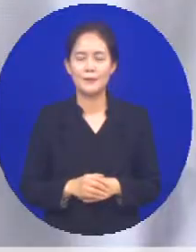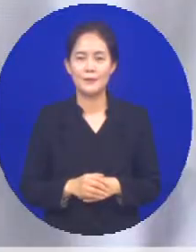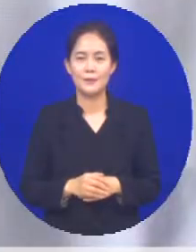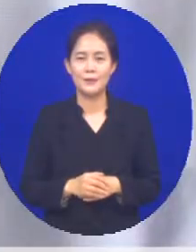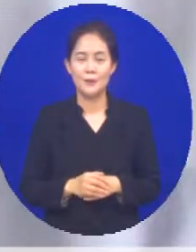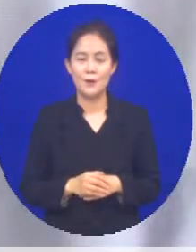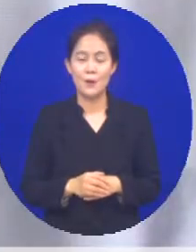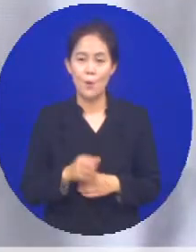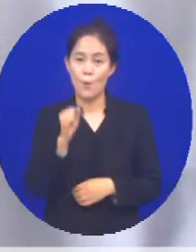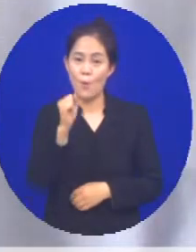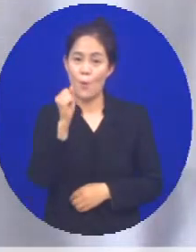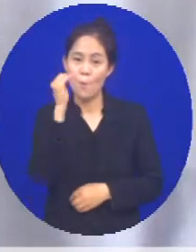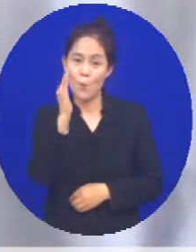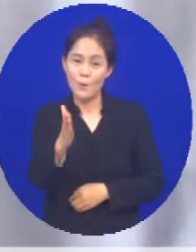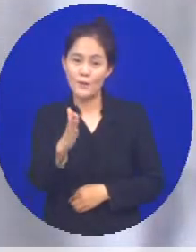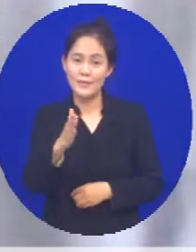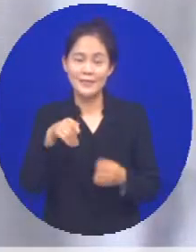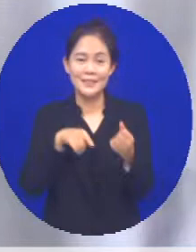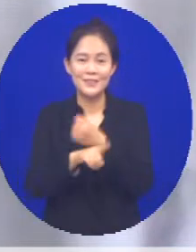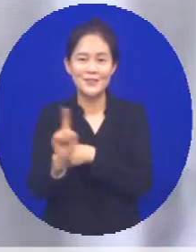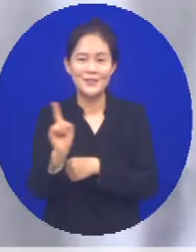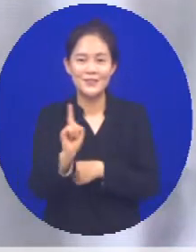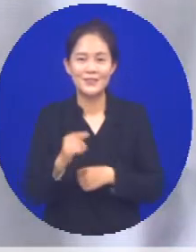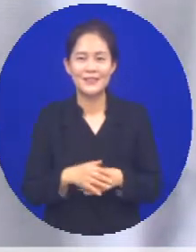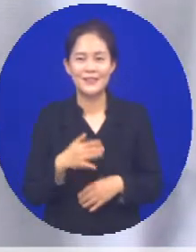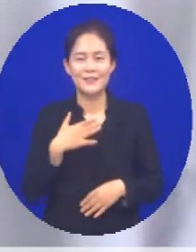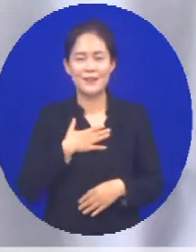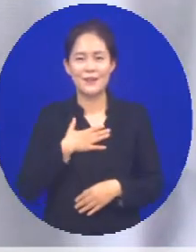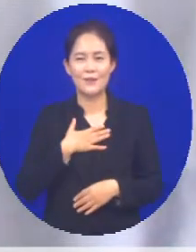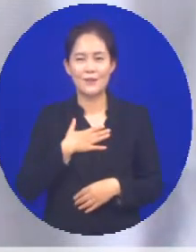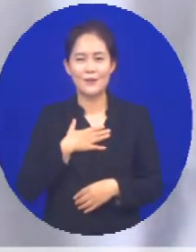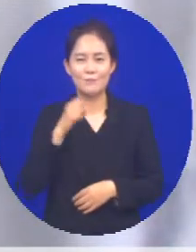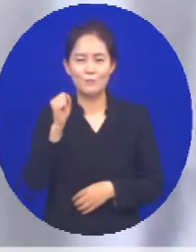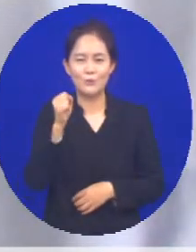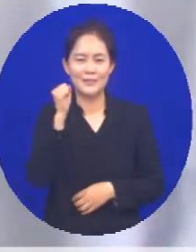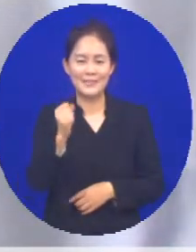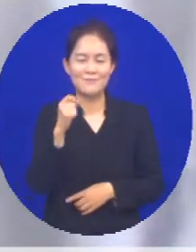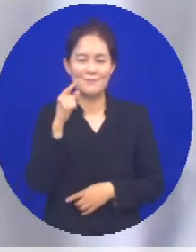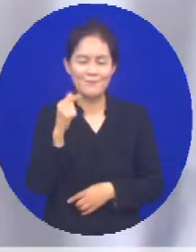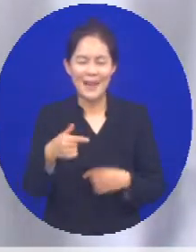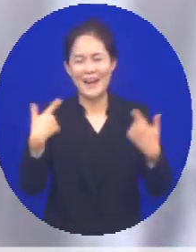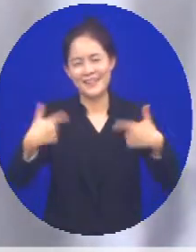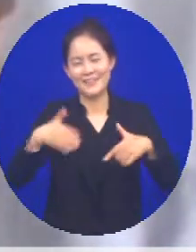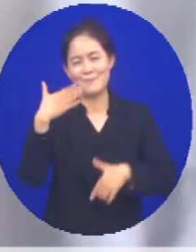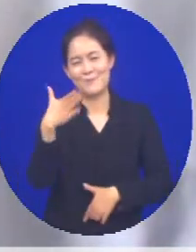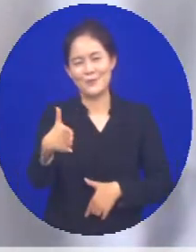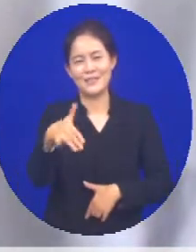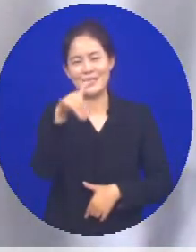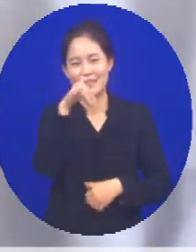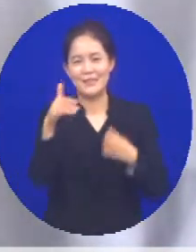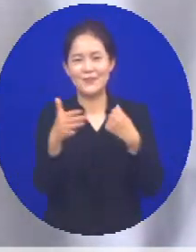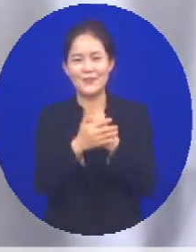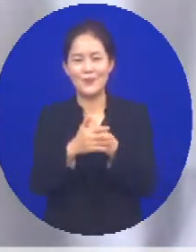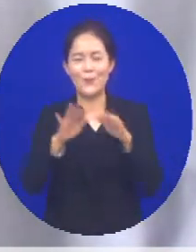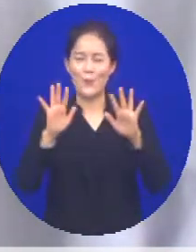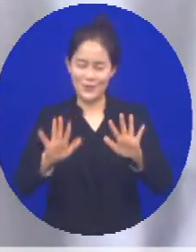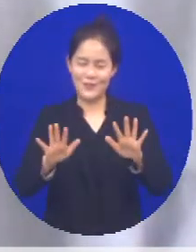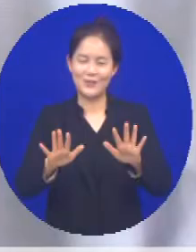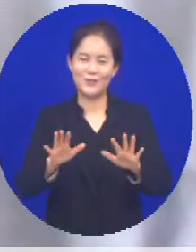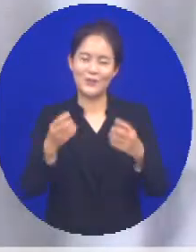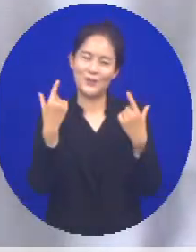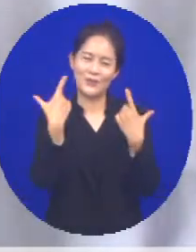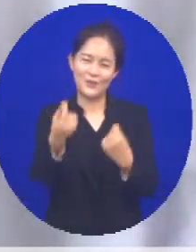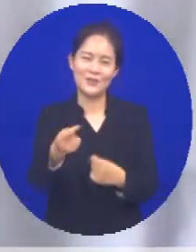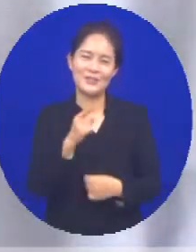4t 우리 주거지는 보자기를 해줬어요 변화를 빨때 행운을 하한가를 를